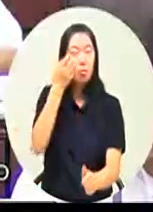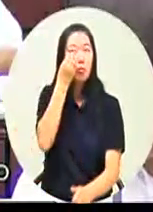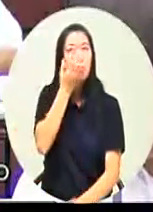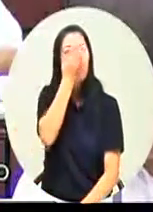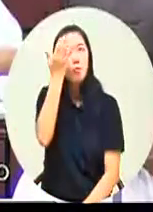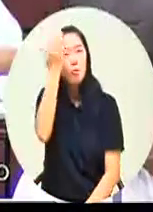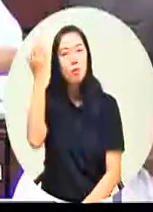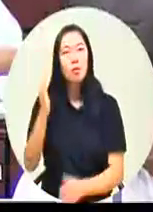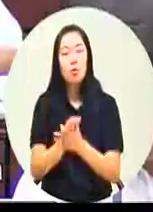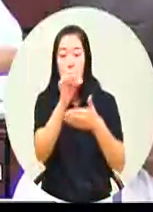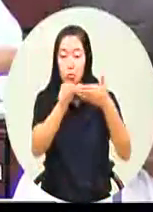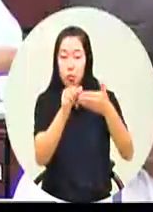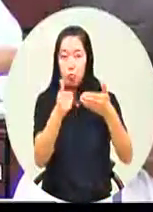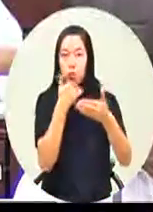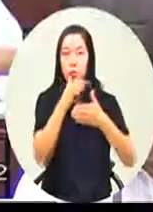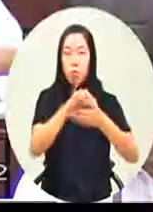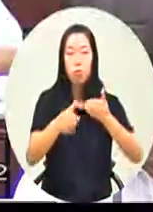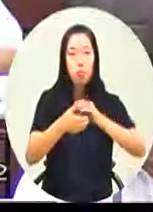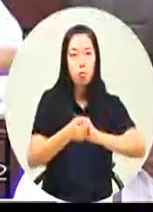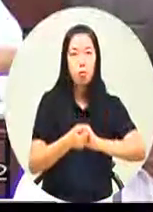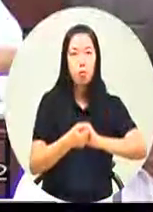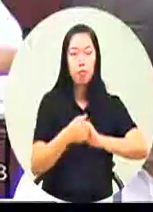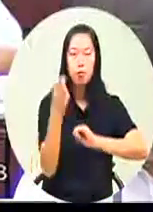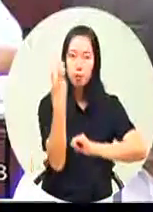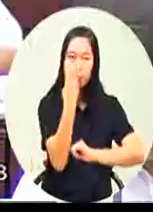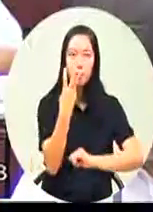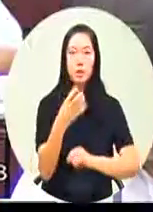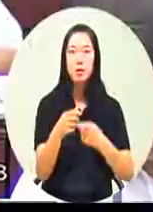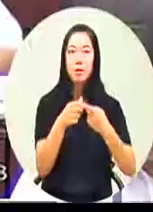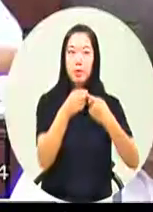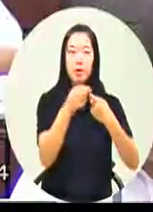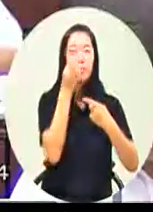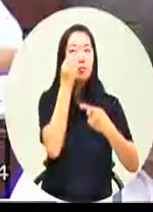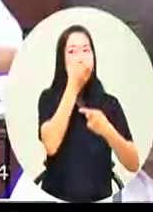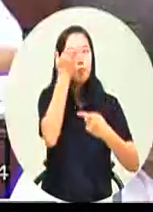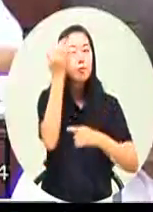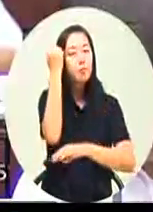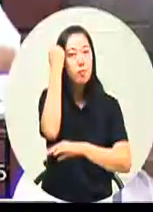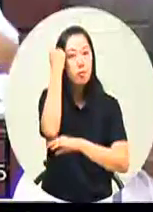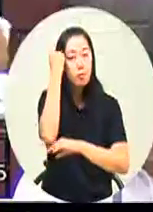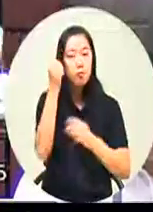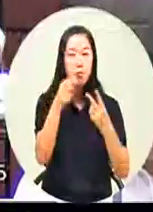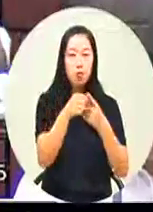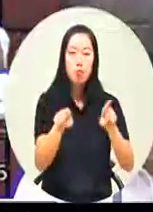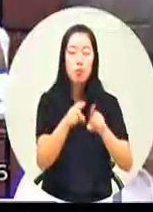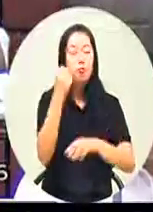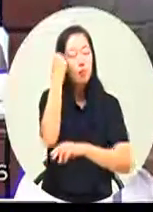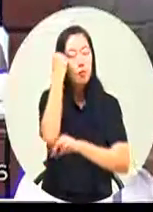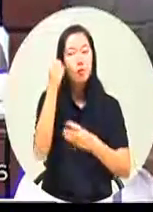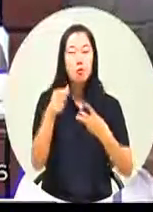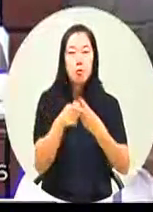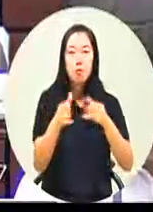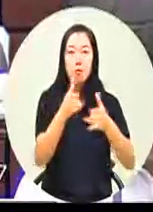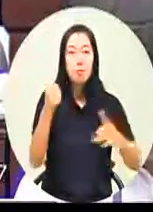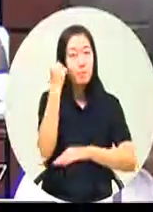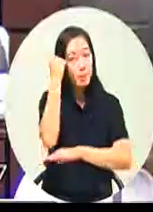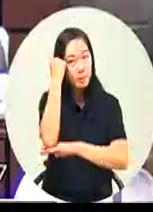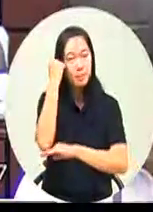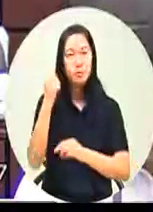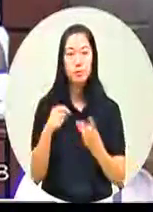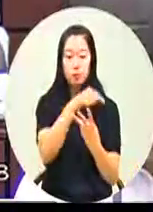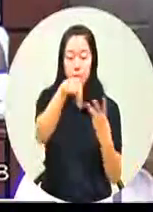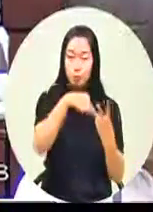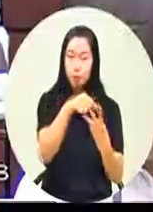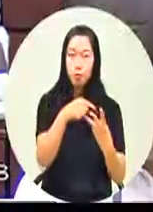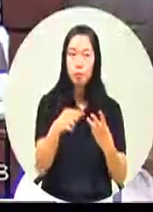展观光条例里面，它所规定的只有三个形态，一个叫观光旅馆，一个叫一般旅馆，另外就叫民宿。那在我们的都市计划